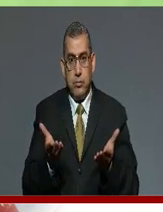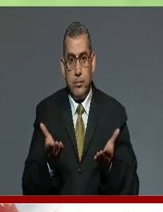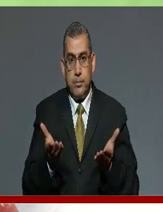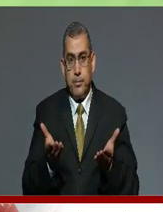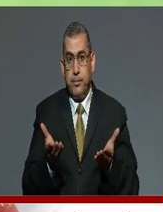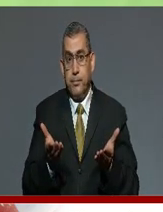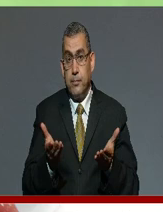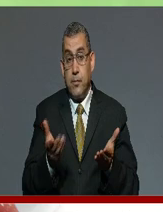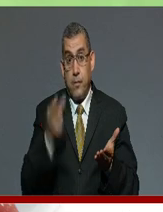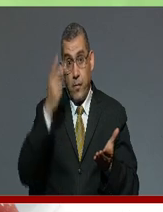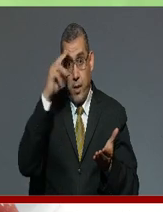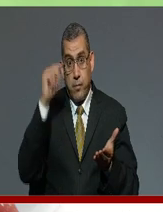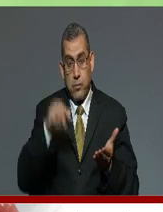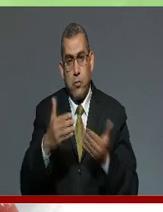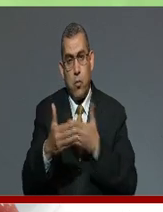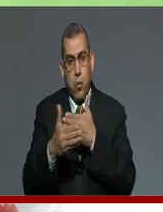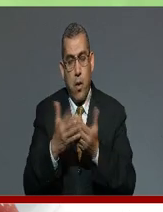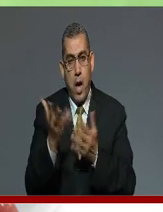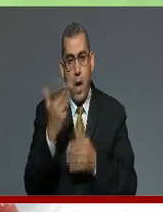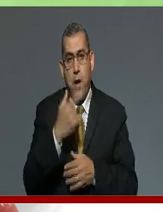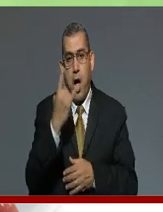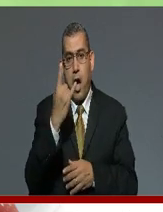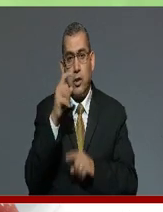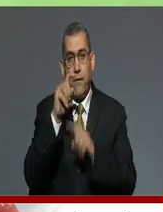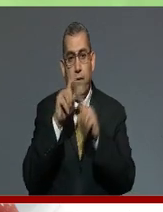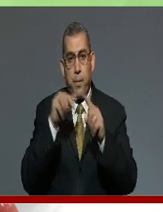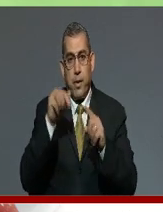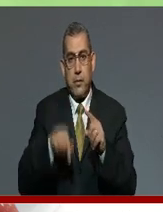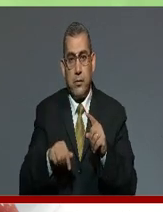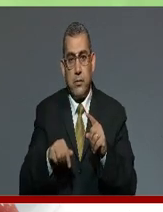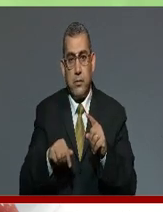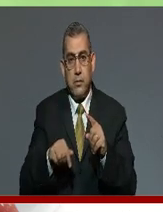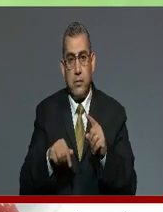هي تقريبا تاتي عشره بالمئه